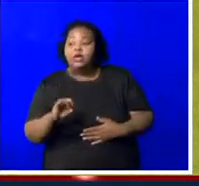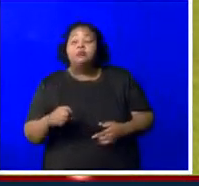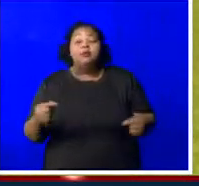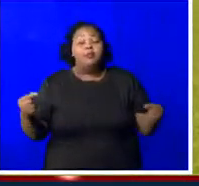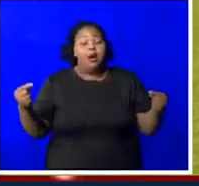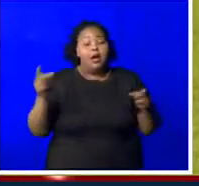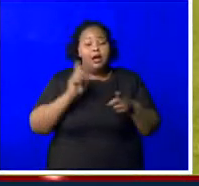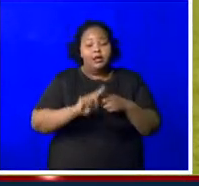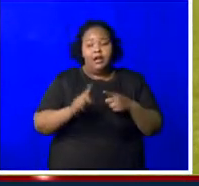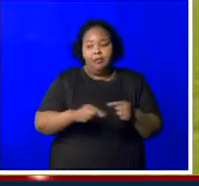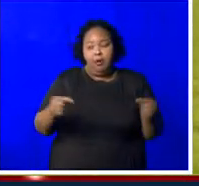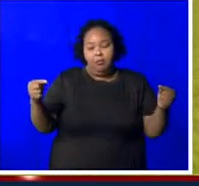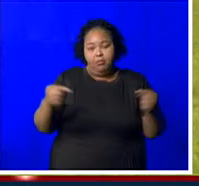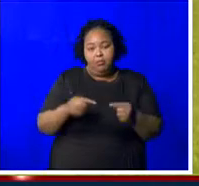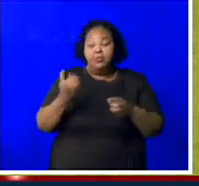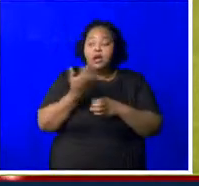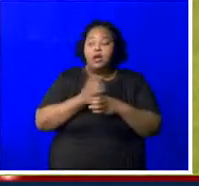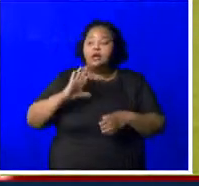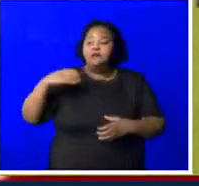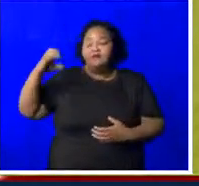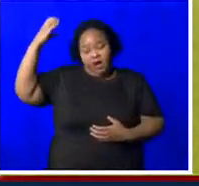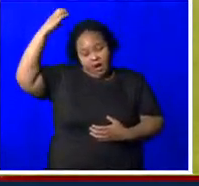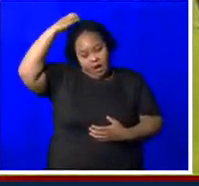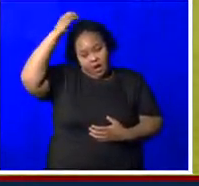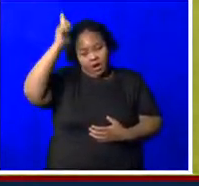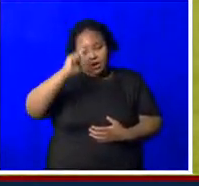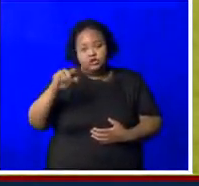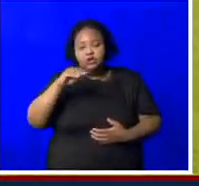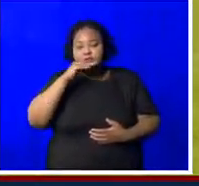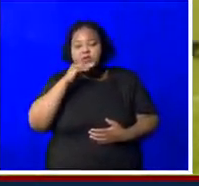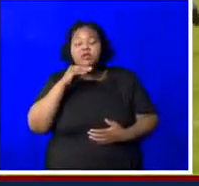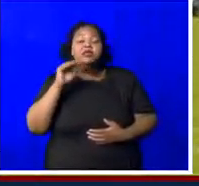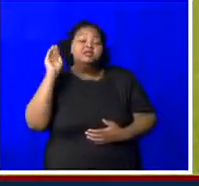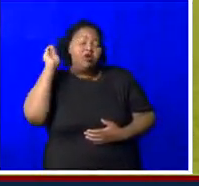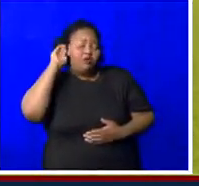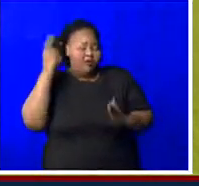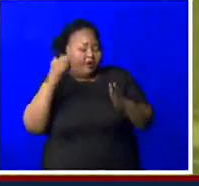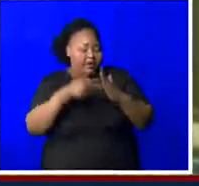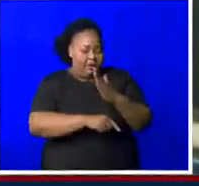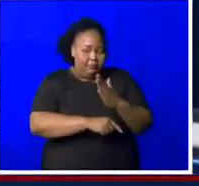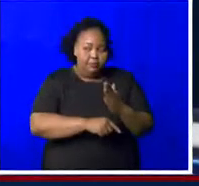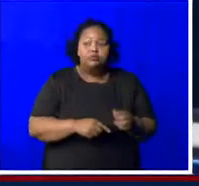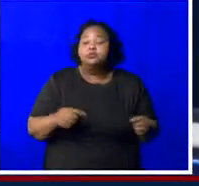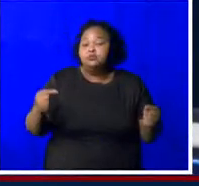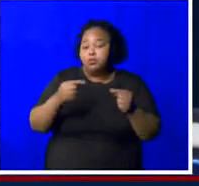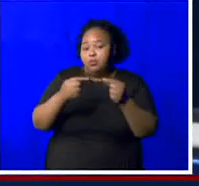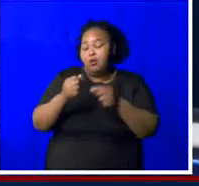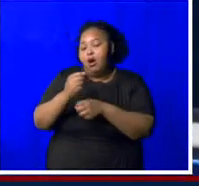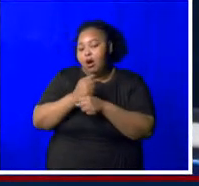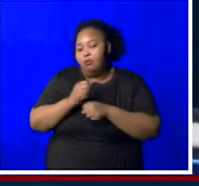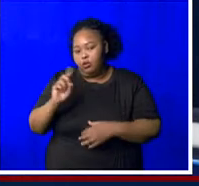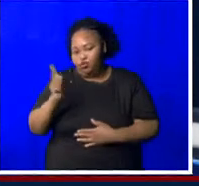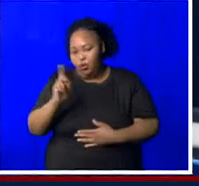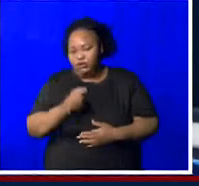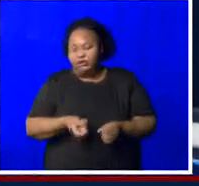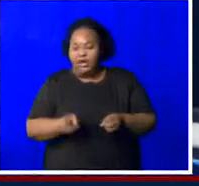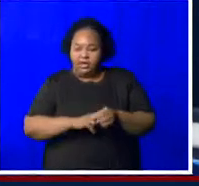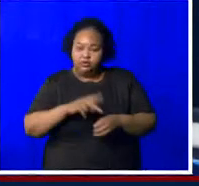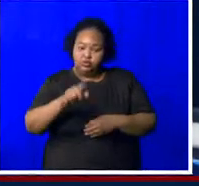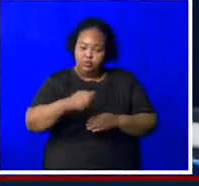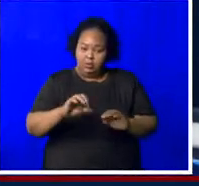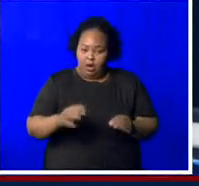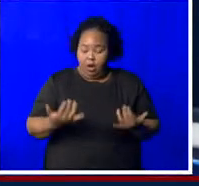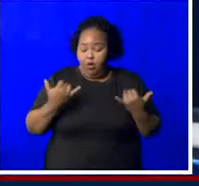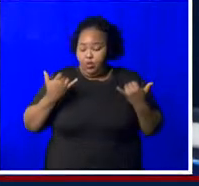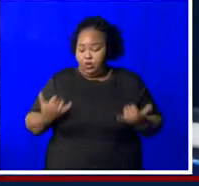bafana labancane bakhona eLesotho sitavele ukuthi imidlalo beyingani nekuthi-ke mhlawumbe ihambe kanjani. Sibonga kakhulu uNdlondlo. Maswati lamahla sivele